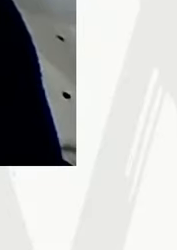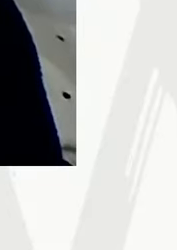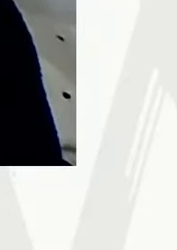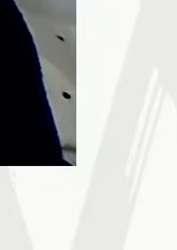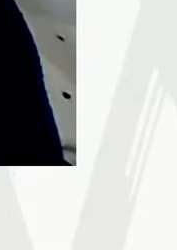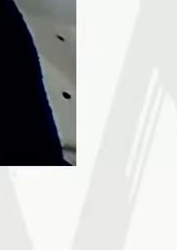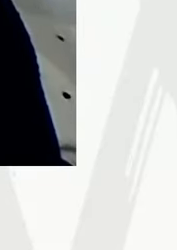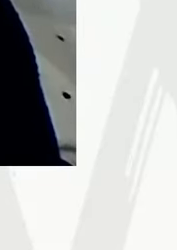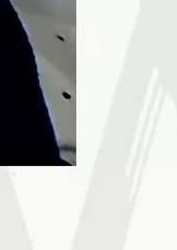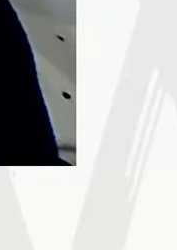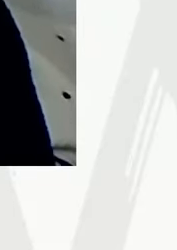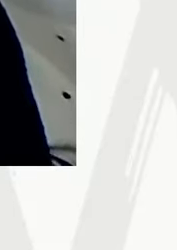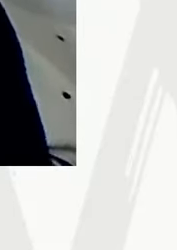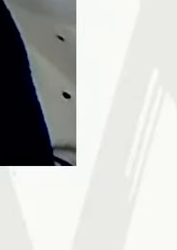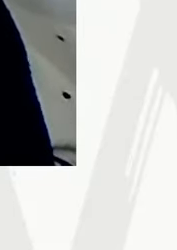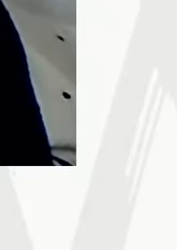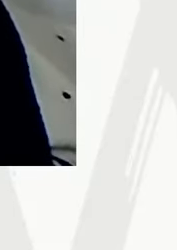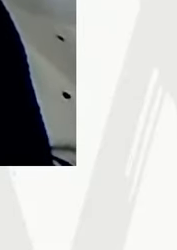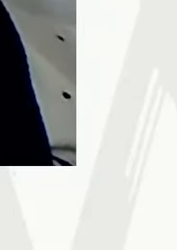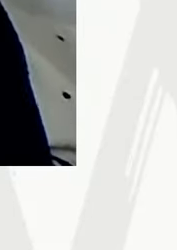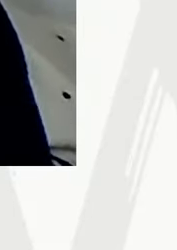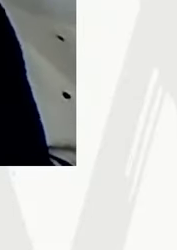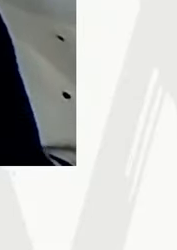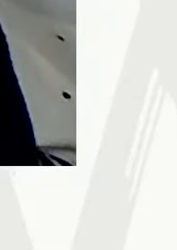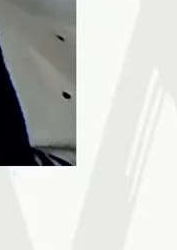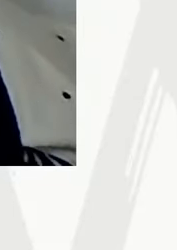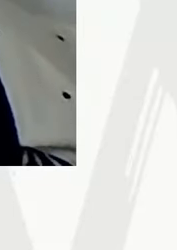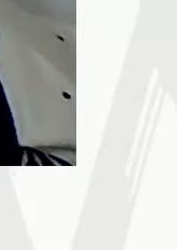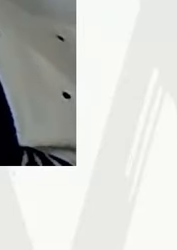profondes des conditions de vie sur la planète.